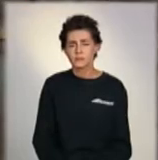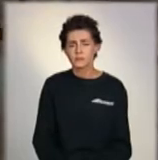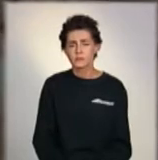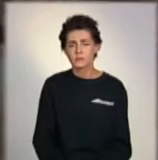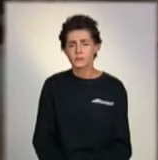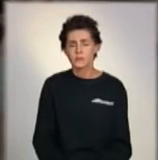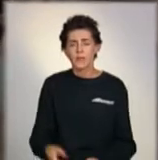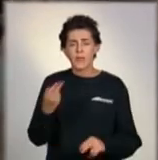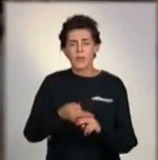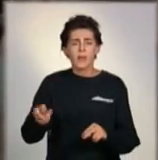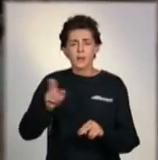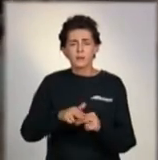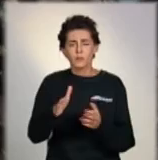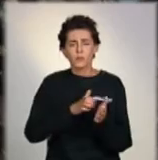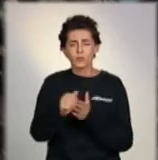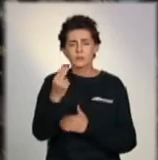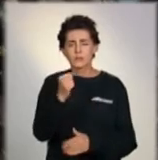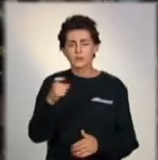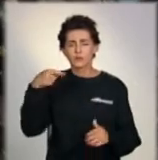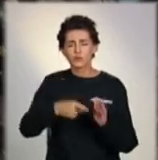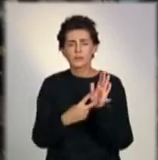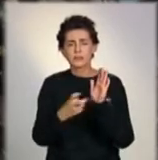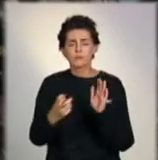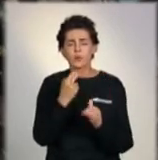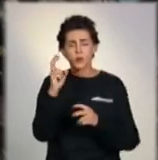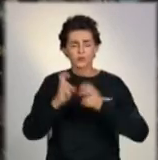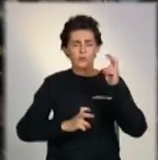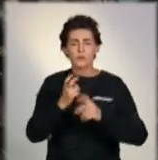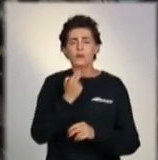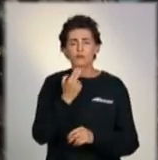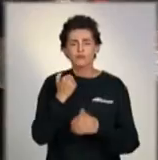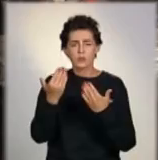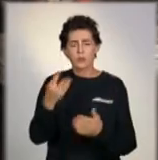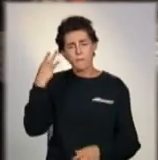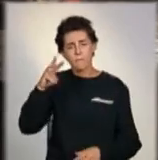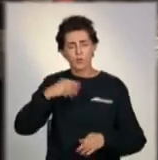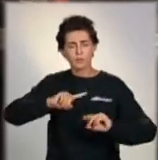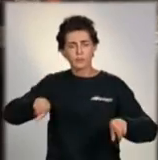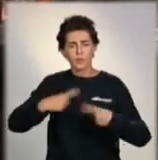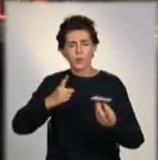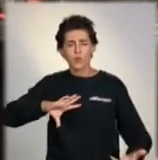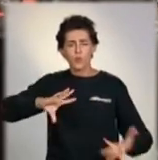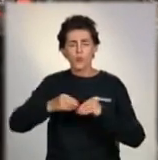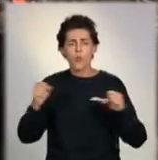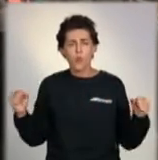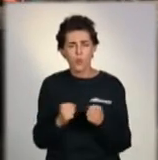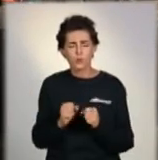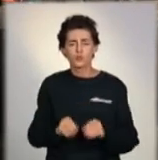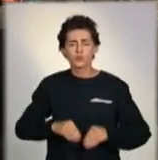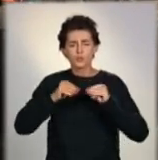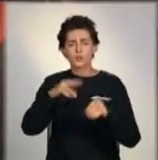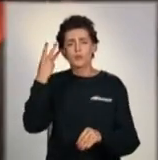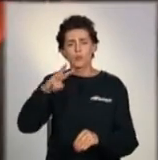Цех листового прокату 1700 комбінату імені Ілліча. Саме тут вже модернізували комплексне охолодження, встановили